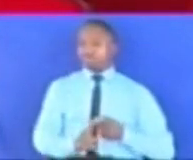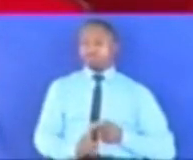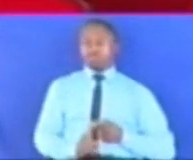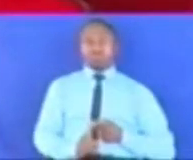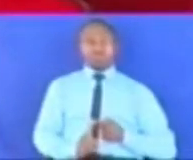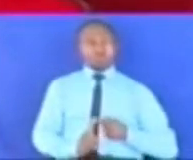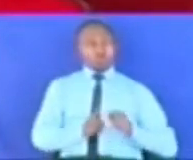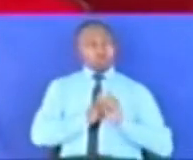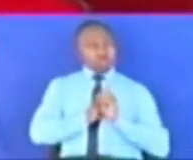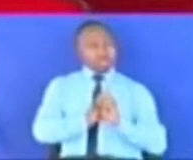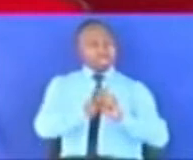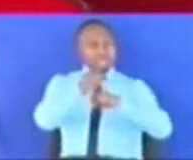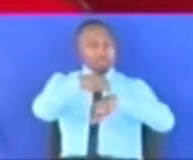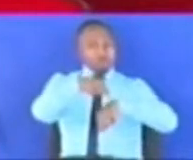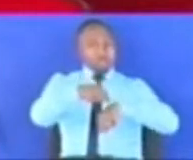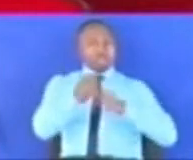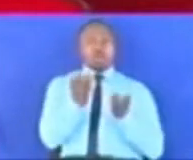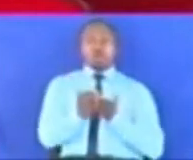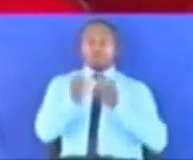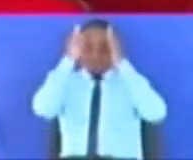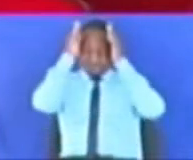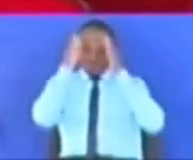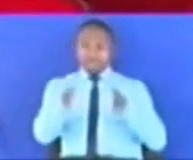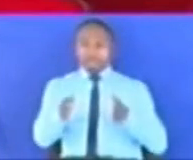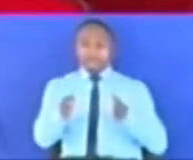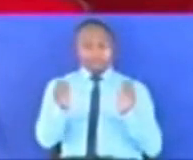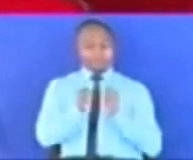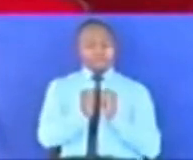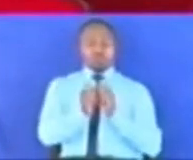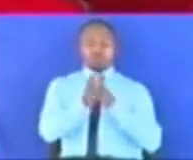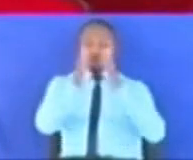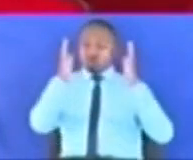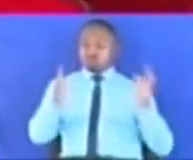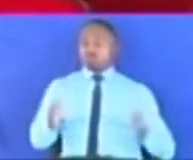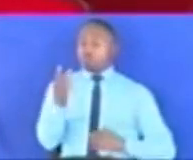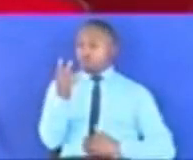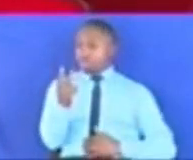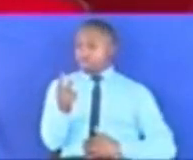kwa kuzingatia muda, naomba nijikite kwenye mambo makuu mawili.